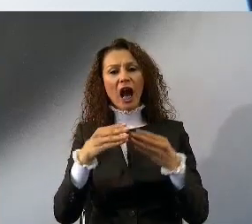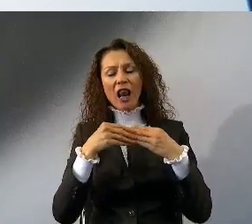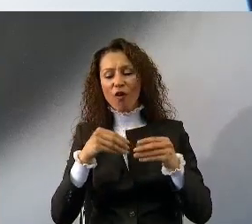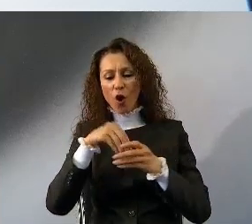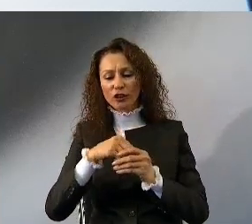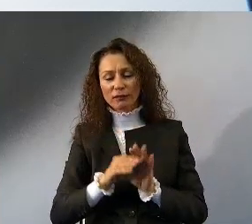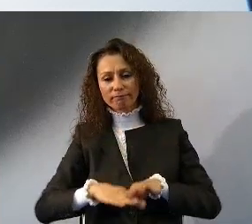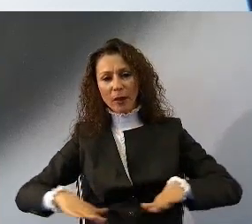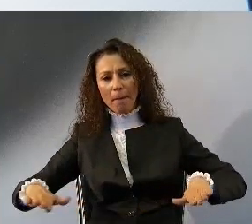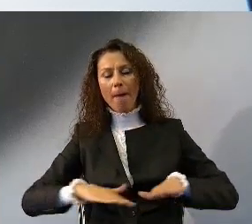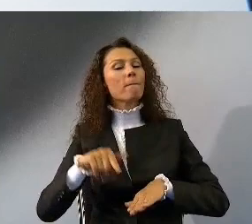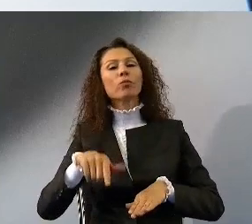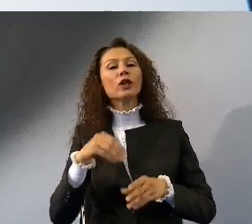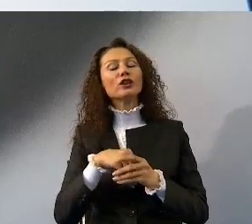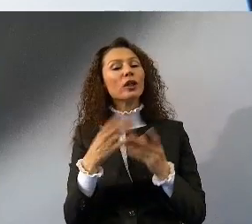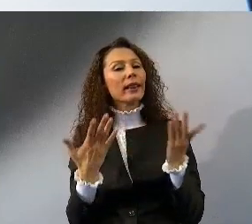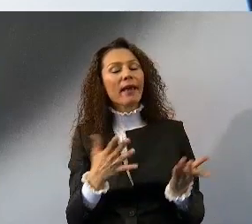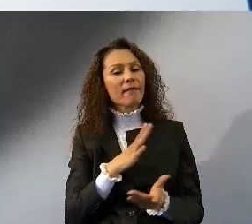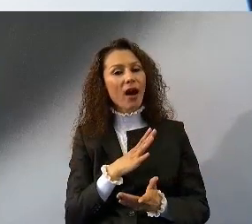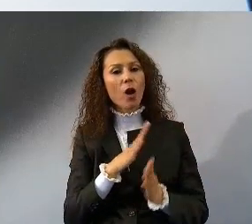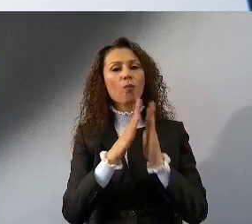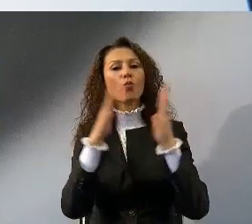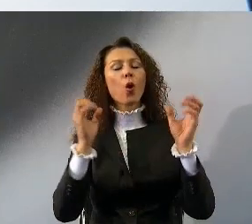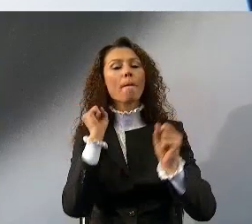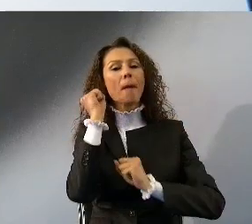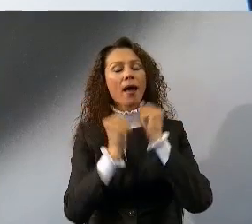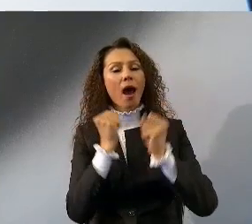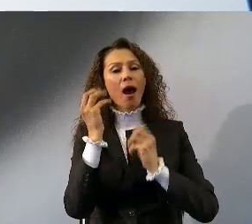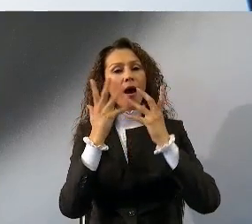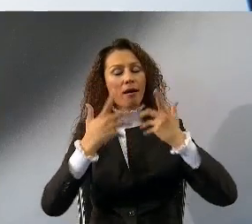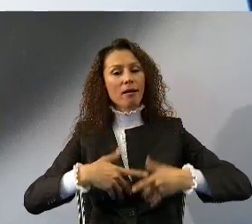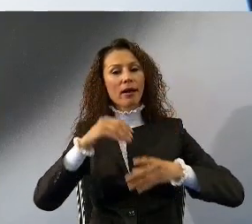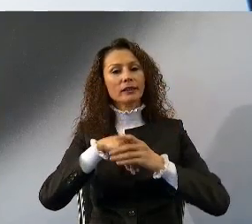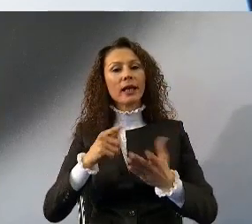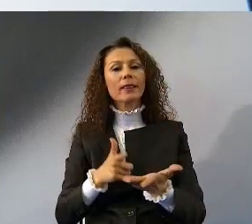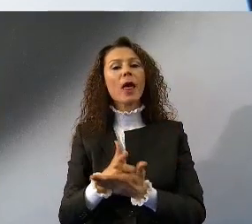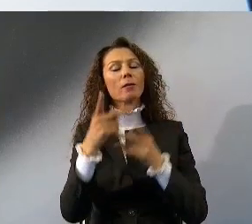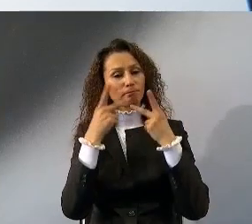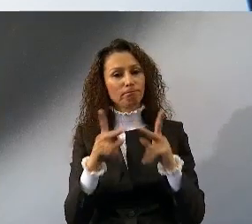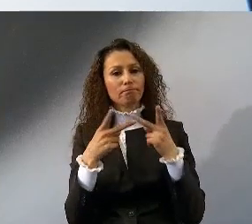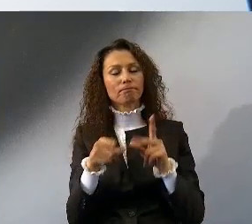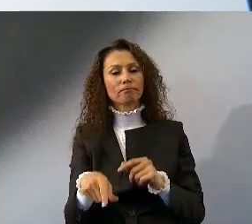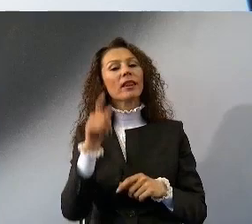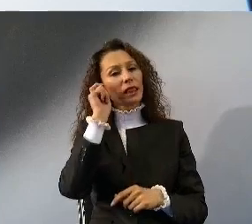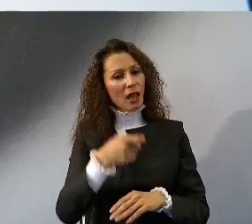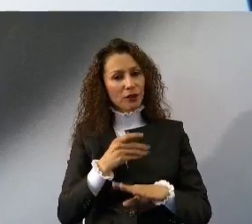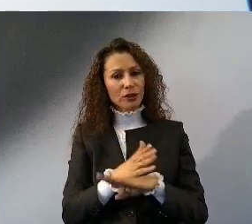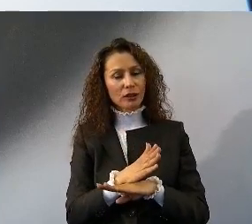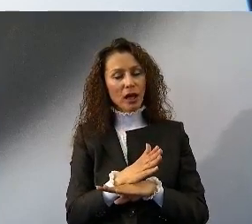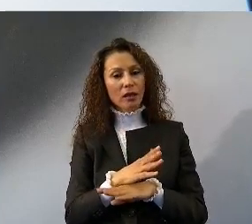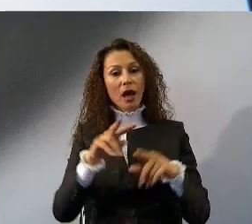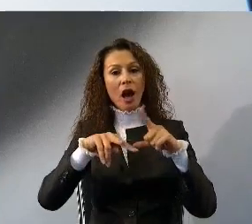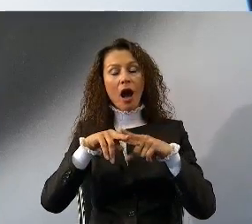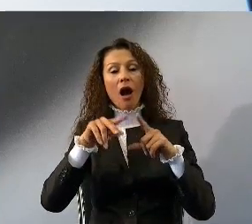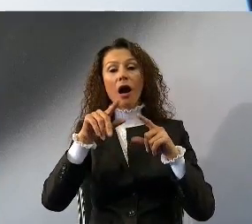arazi. Bu arazinin özelliği nedir? Büyük makinelerle bu arazide tarım yapabilirsiniz. Ve gerçekten